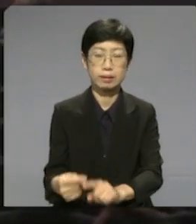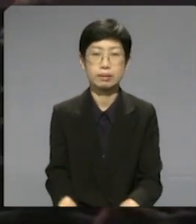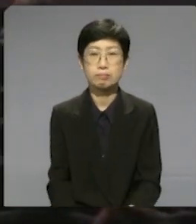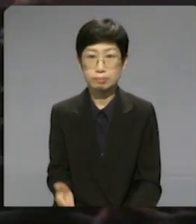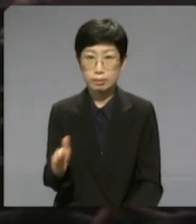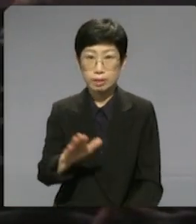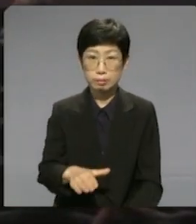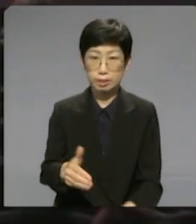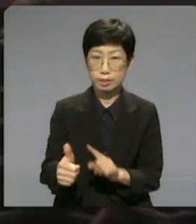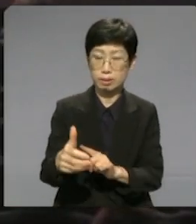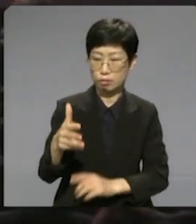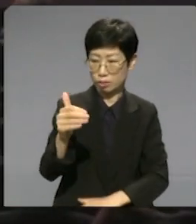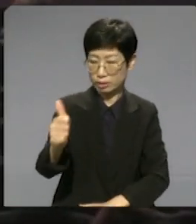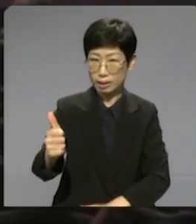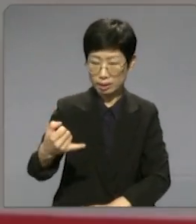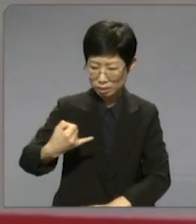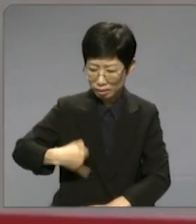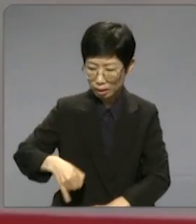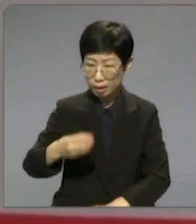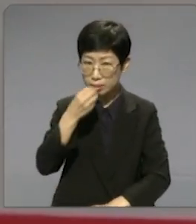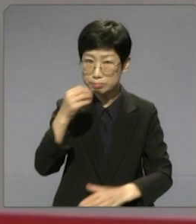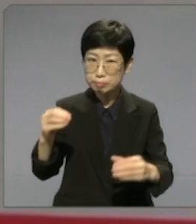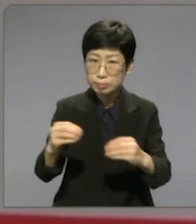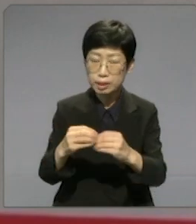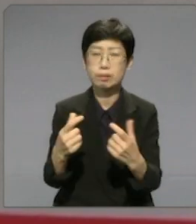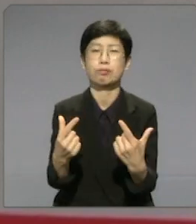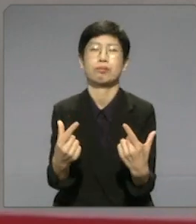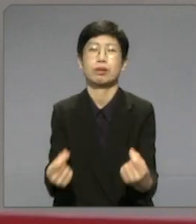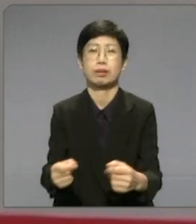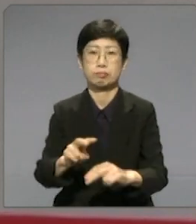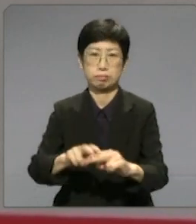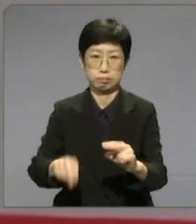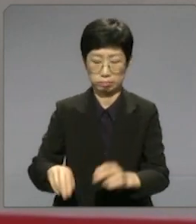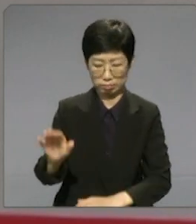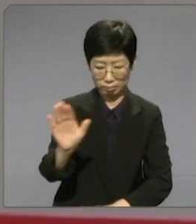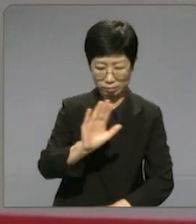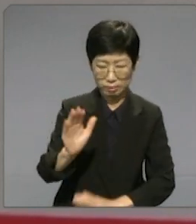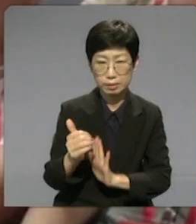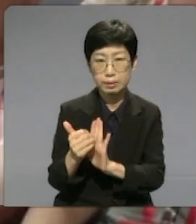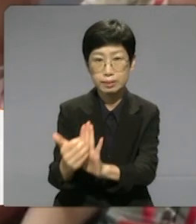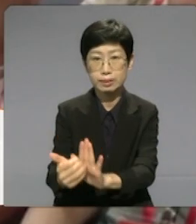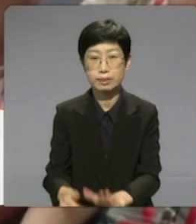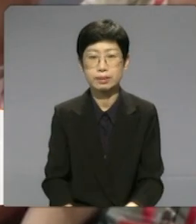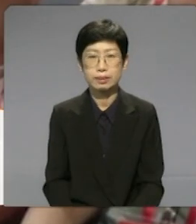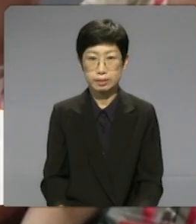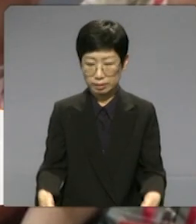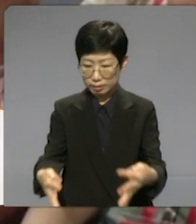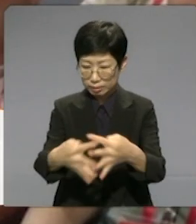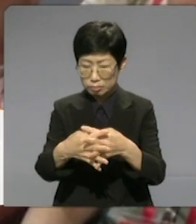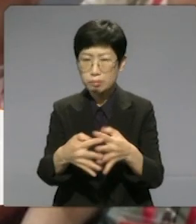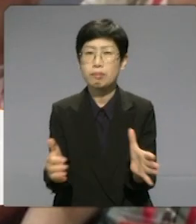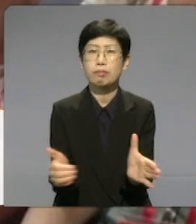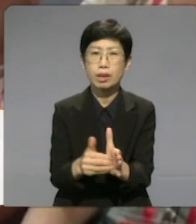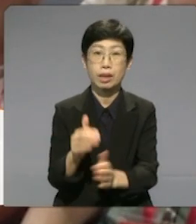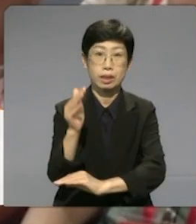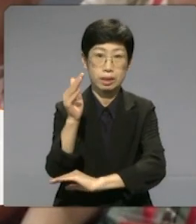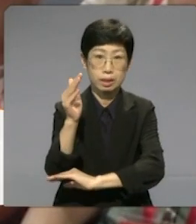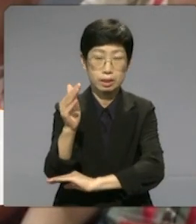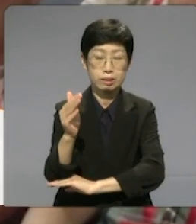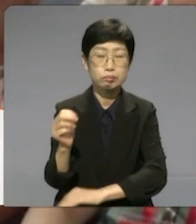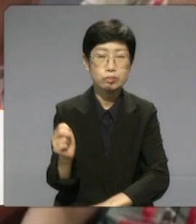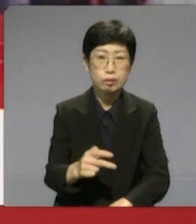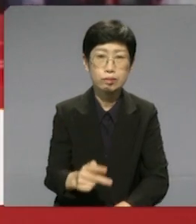하지만 루비알레스는 딸에게 하는 키스와 마찬가지였다며 사퇴를 거부했습니다. 합의된 입맞춤이었다고 주장하는가